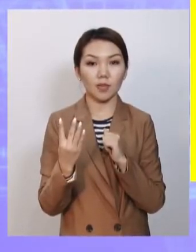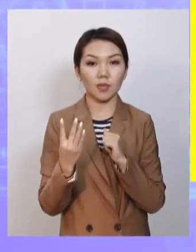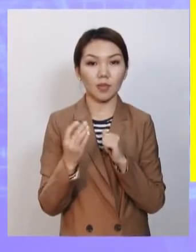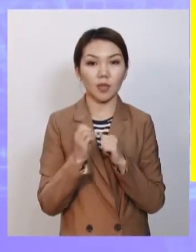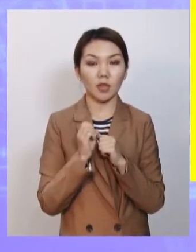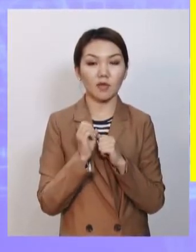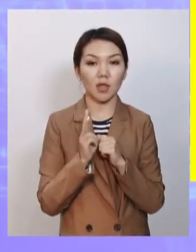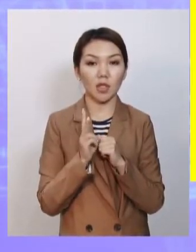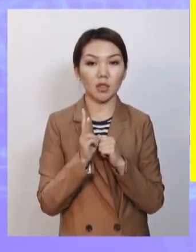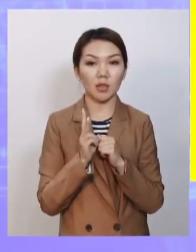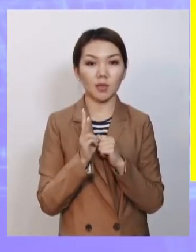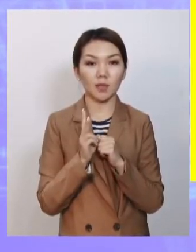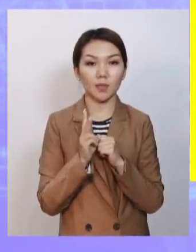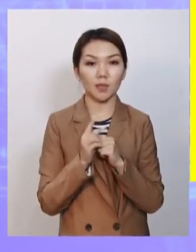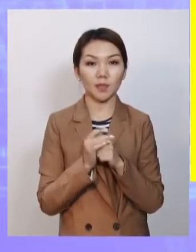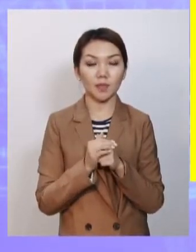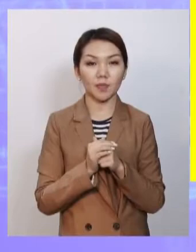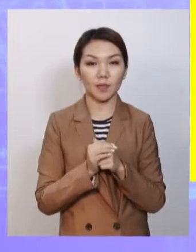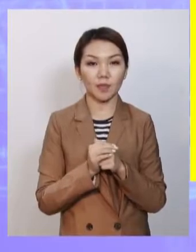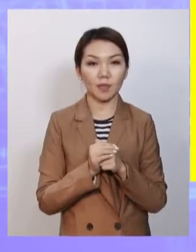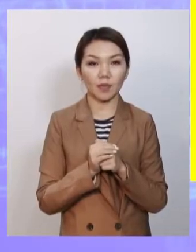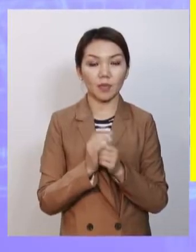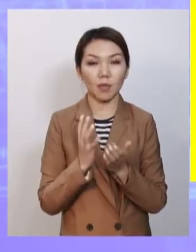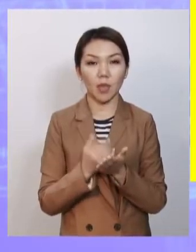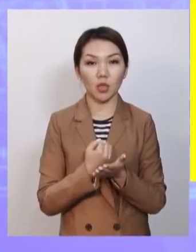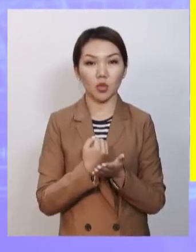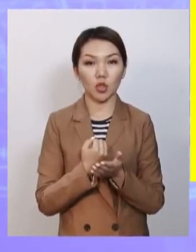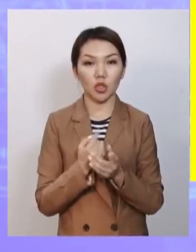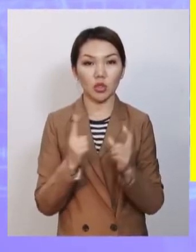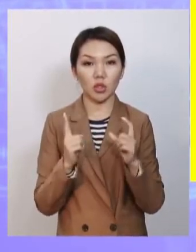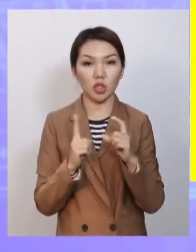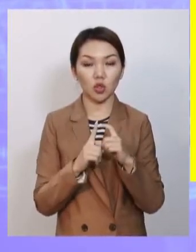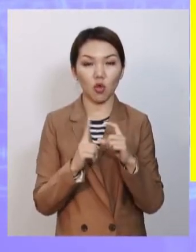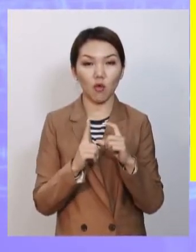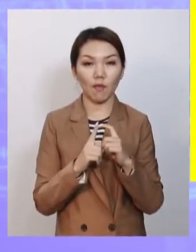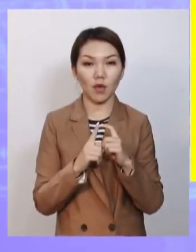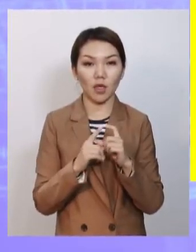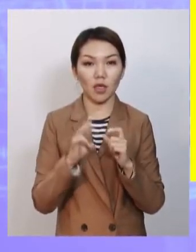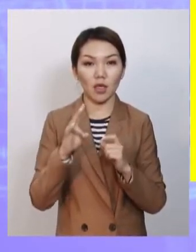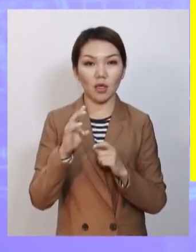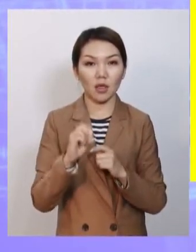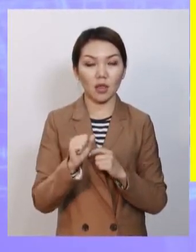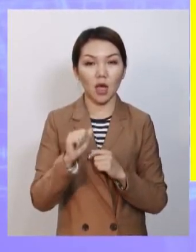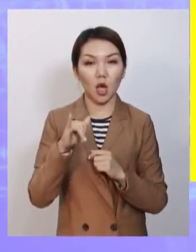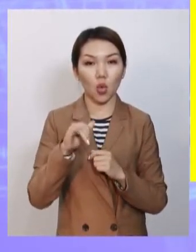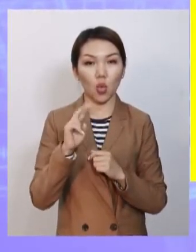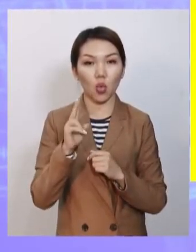12 и получилось слово наука